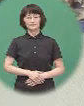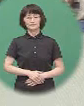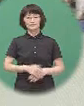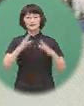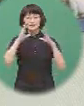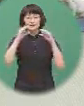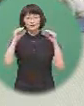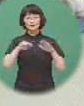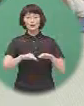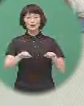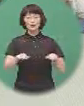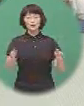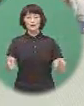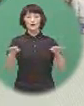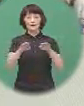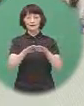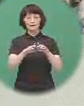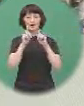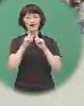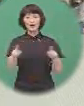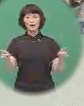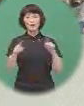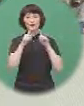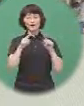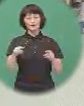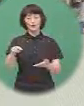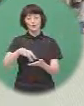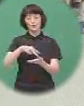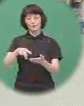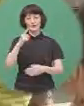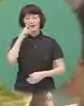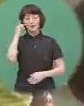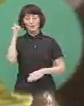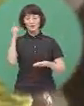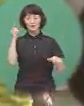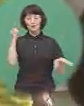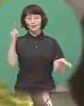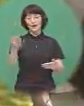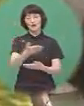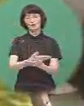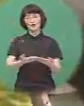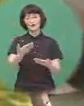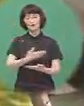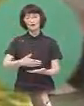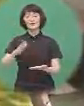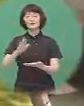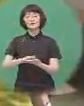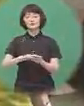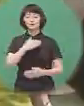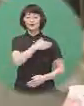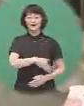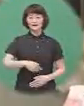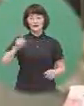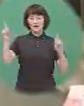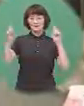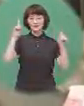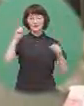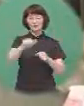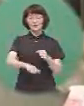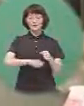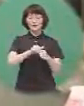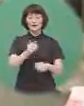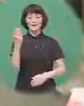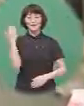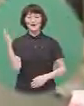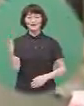ニコニコ子ども館では音楽と踊りで親子が触れ合うリズムと体の遊びを5年前から開いています。